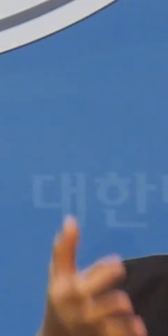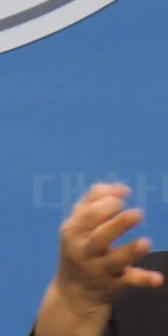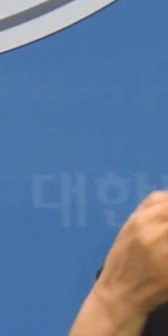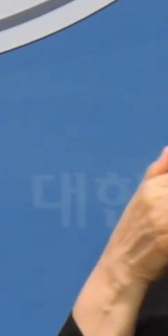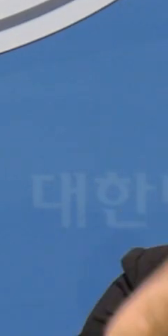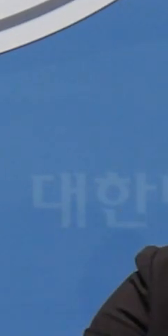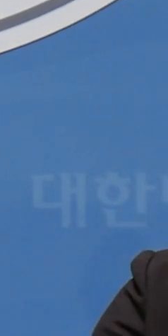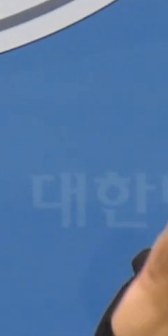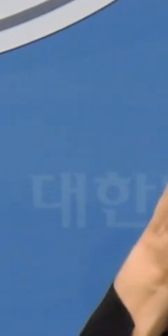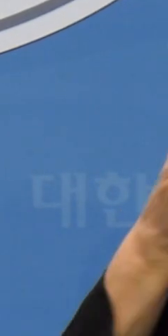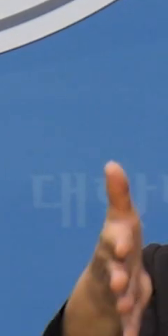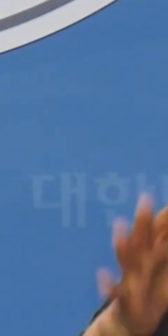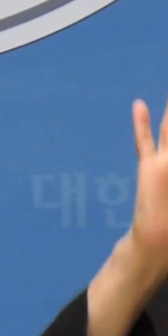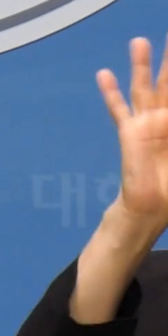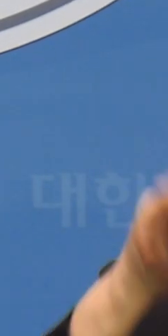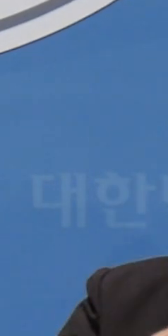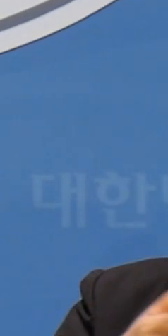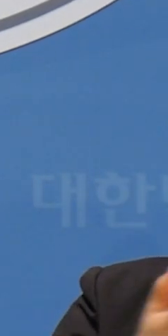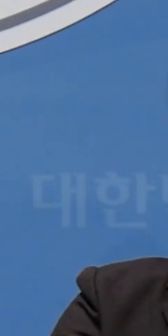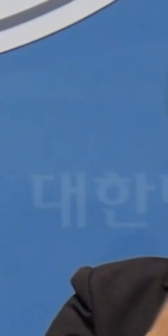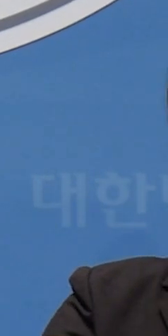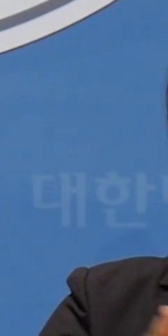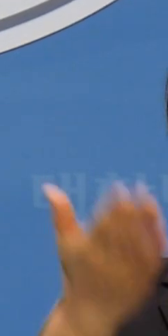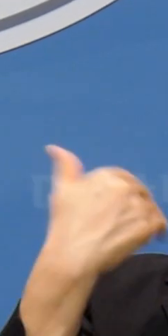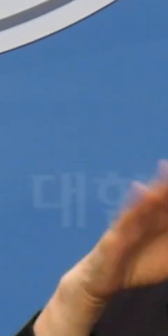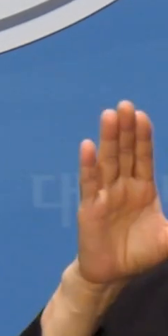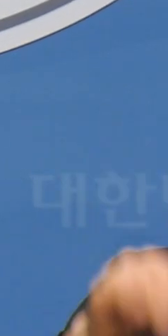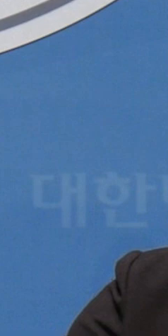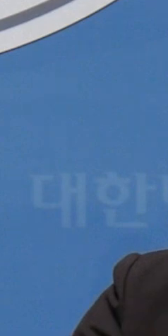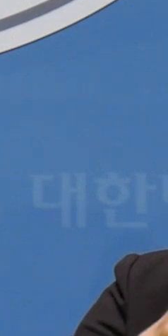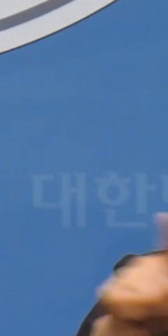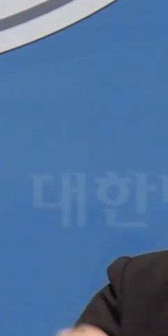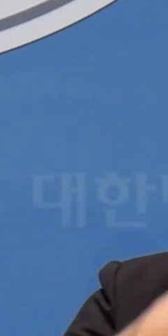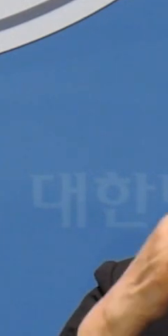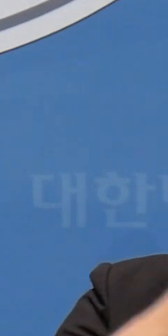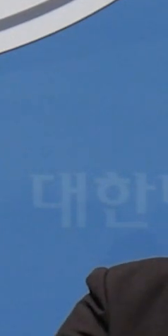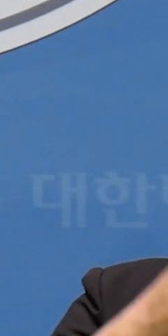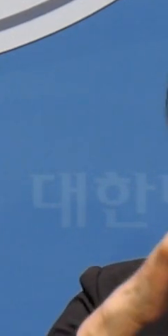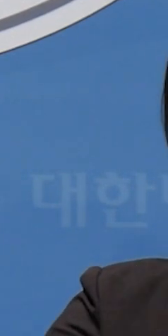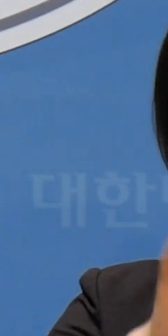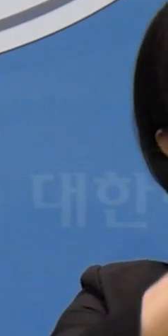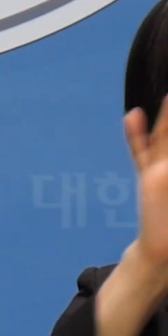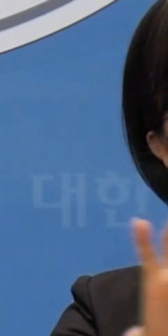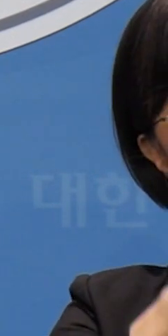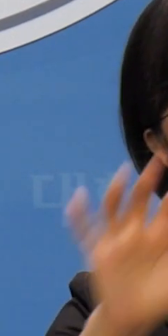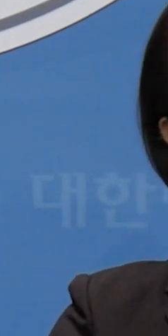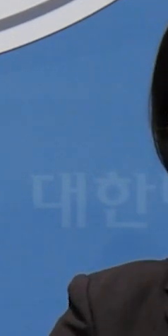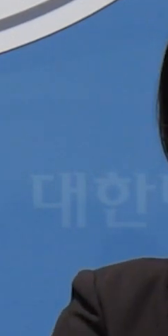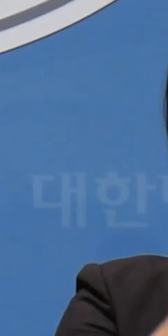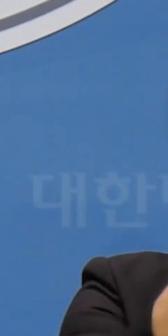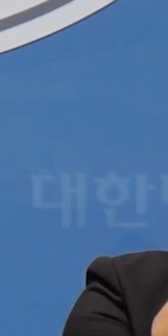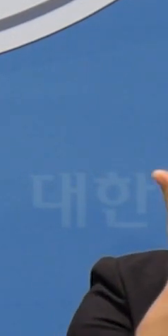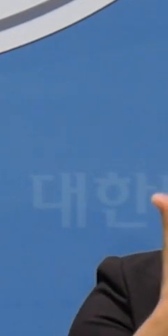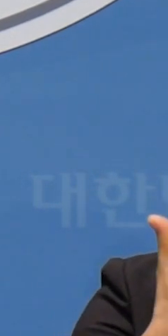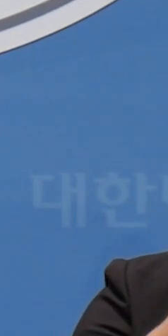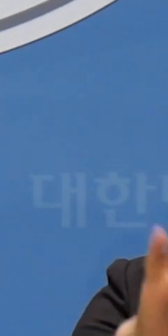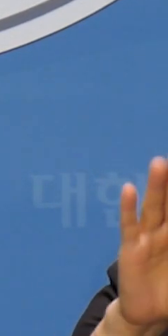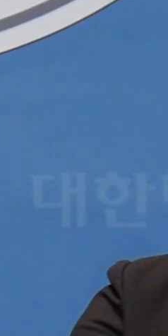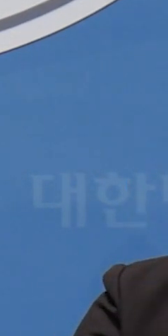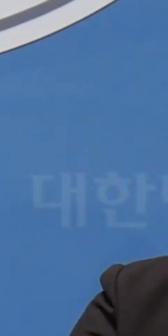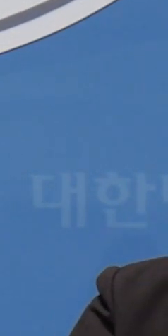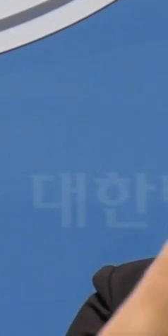포퓰리즘과 내로남불로 구시대의 유물을 답습하며 86세대의 생계형